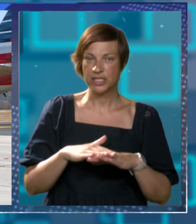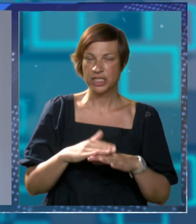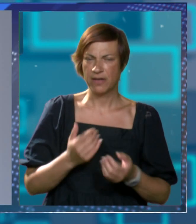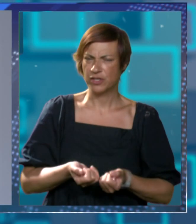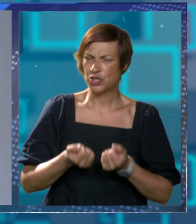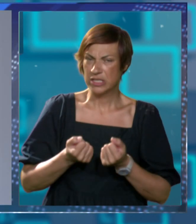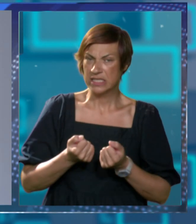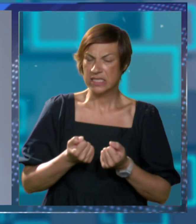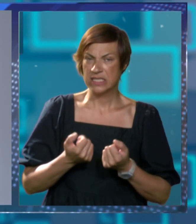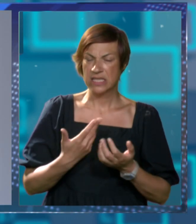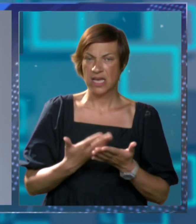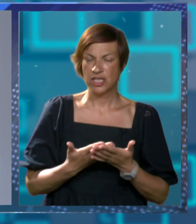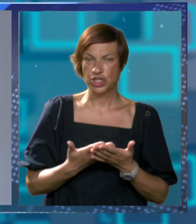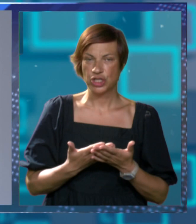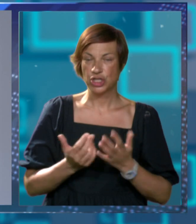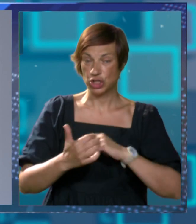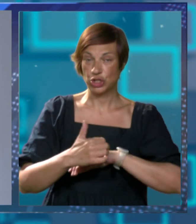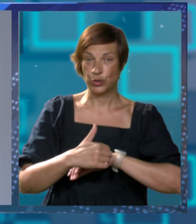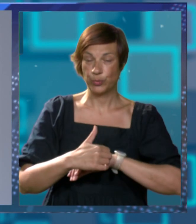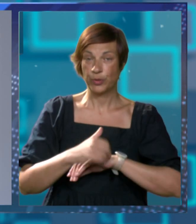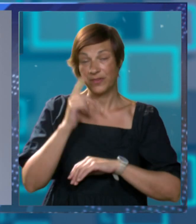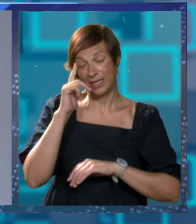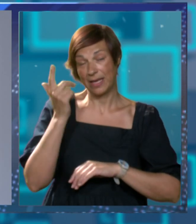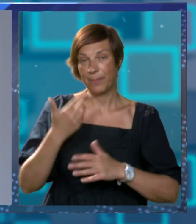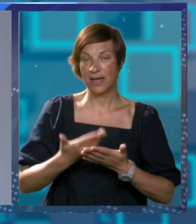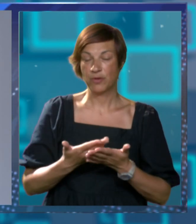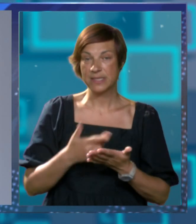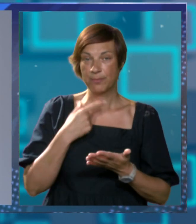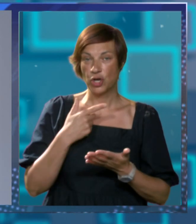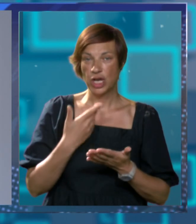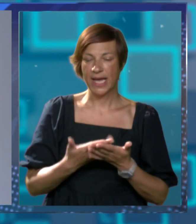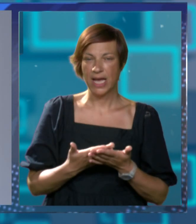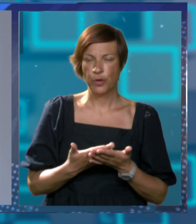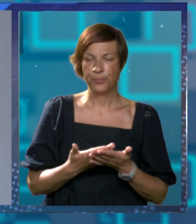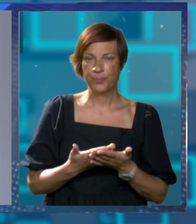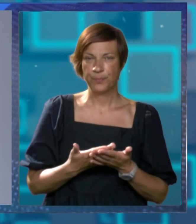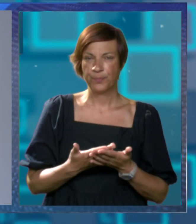još ime, snažnost imena Dubrovnika, odnosno brenda, ako bi se moglo tako izraziti.